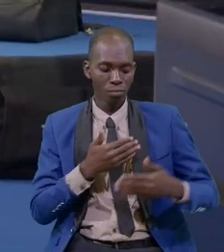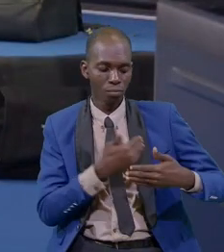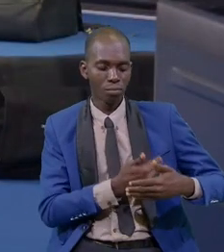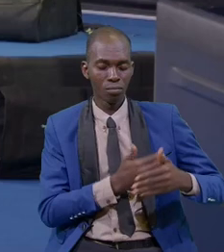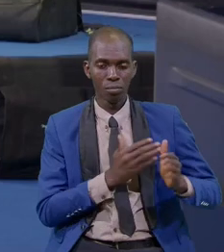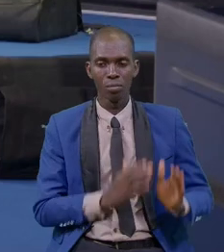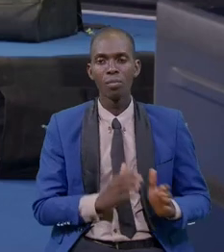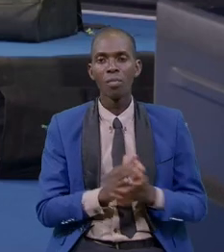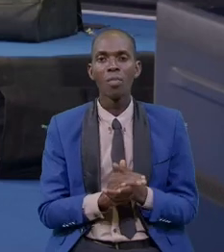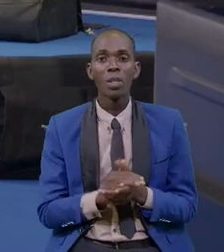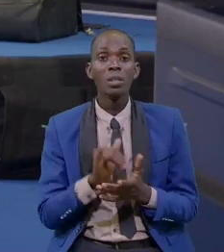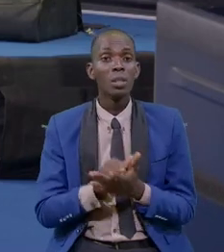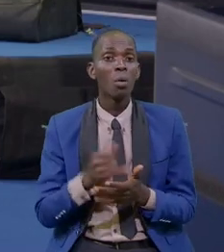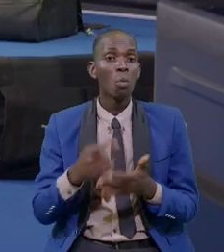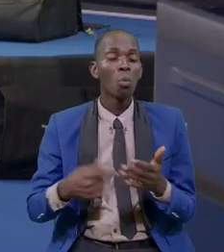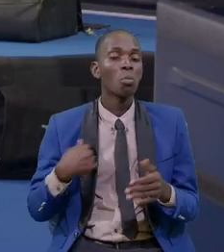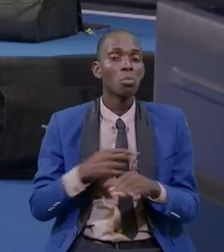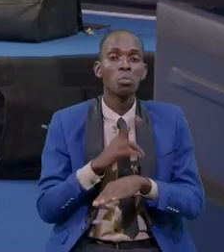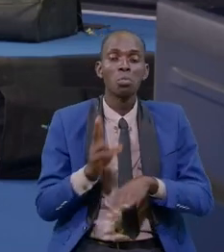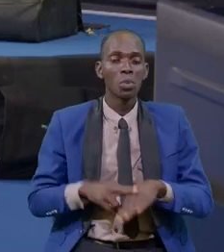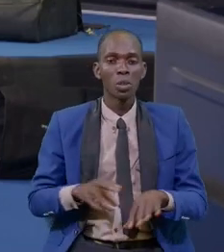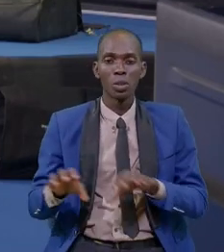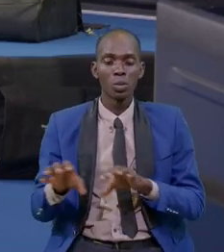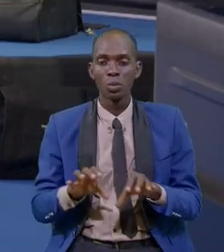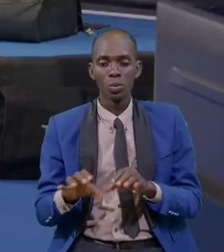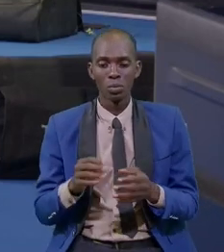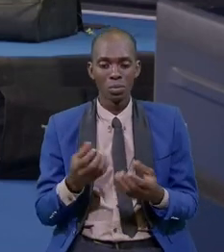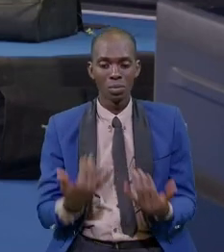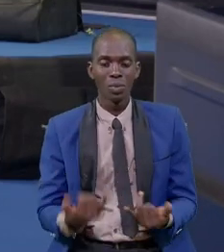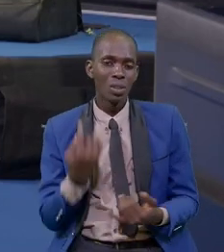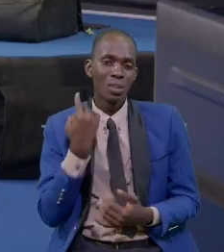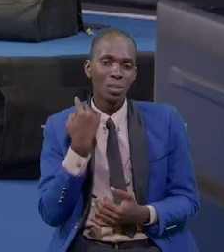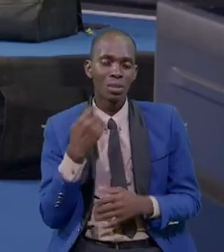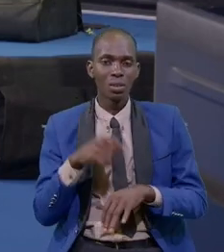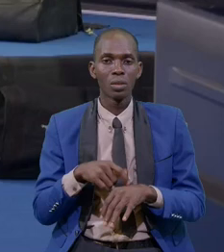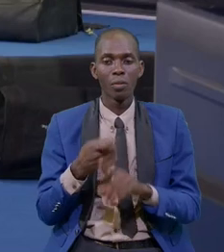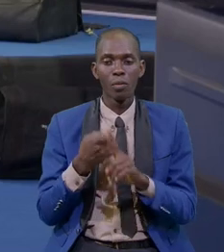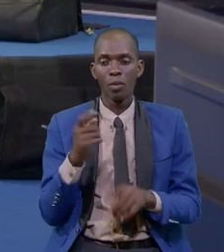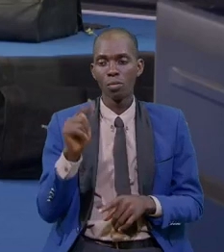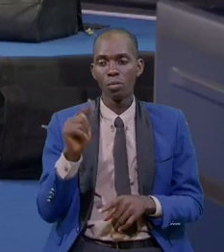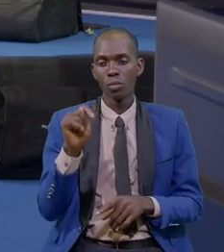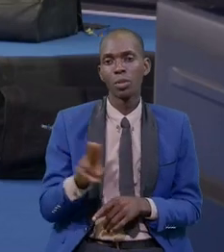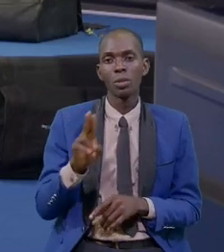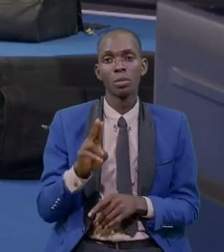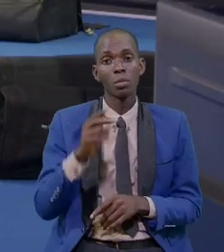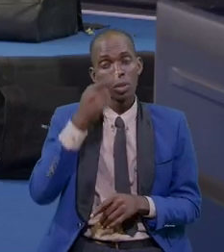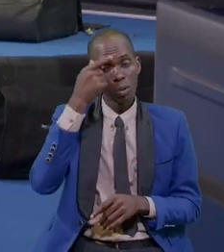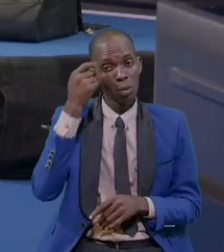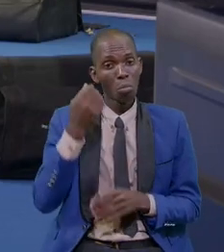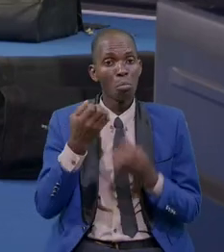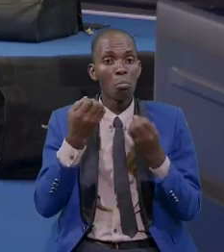Vous savez, c'est ce que nous étions en train de faire toutes ces années durant. Et c'est ce que nous faisons depuis le jeudi jusqu'ici. Parce